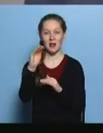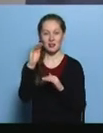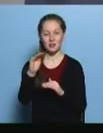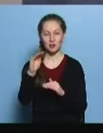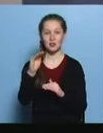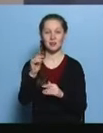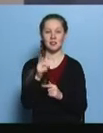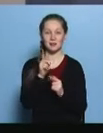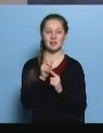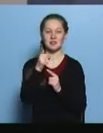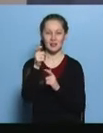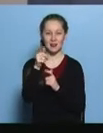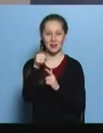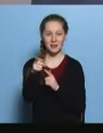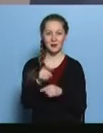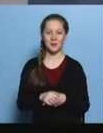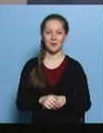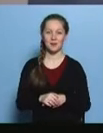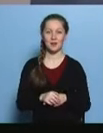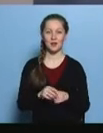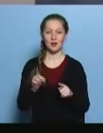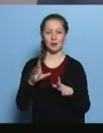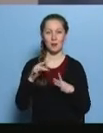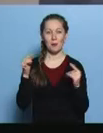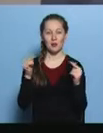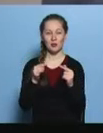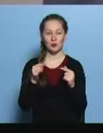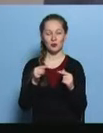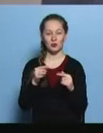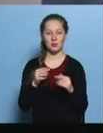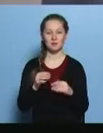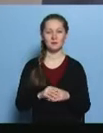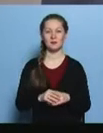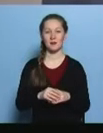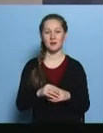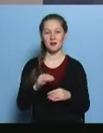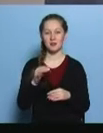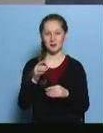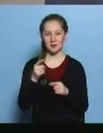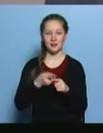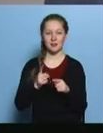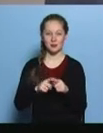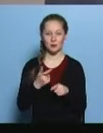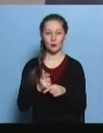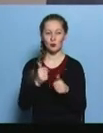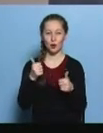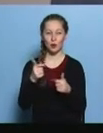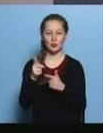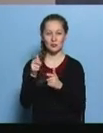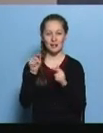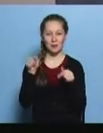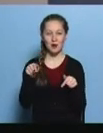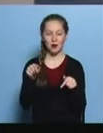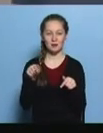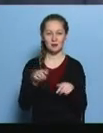разброс. Надо делать поправку однозначно 10 вверх. Ну и вот эта стрельба очень кучная, хорошая, только чуть-чуть